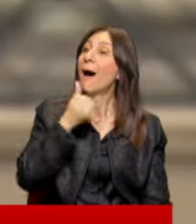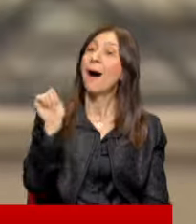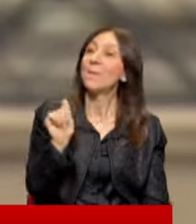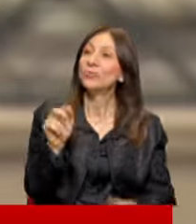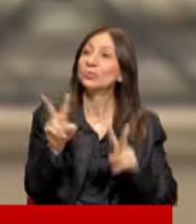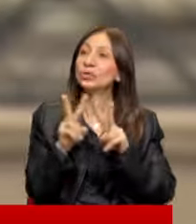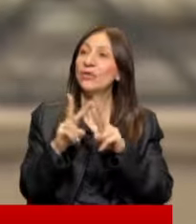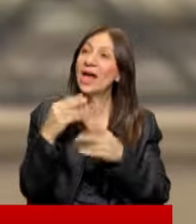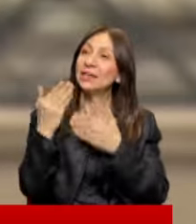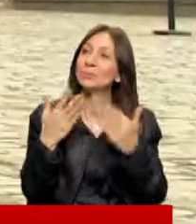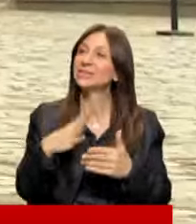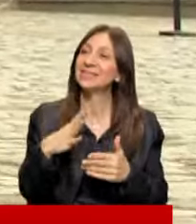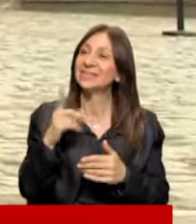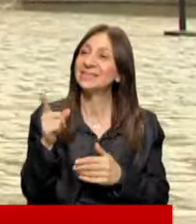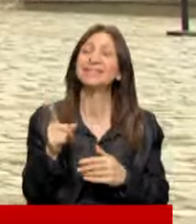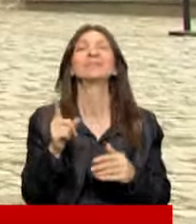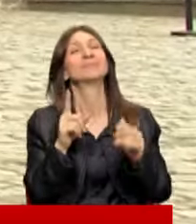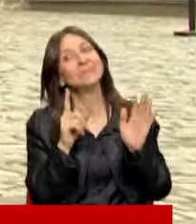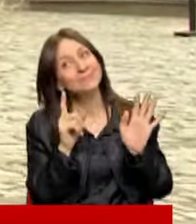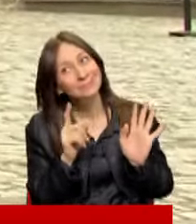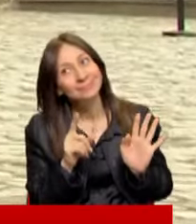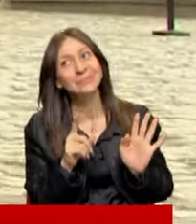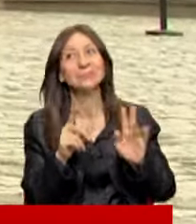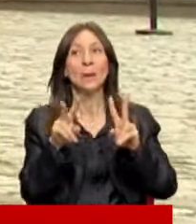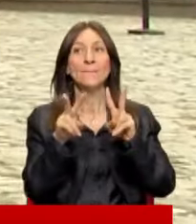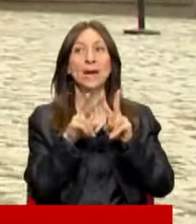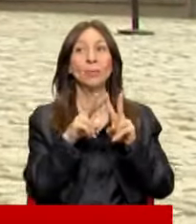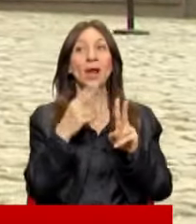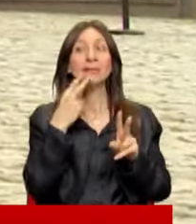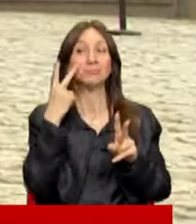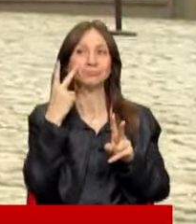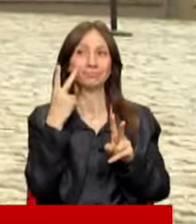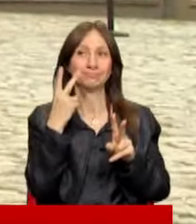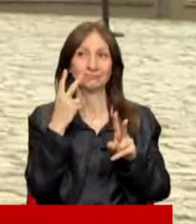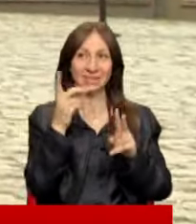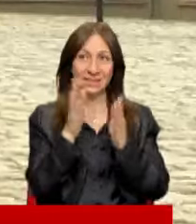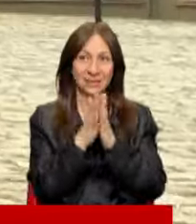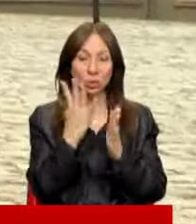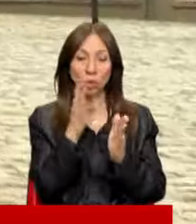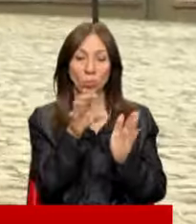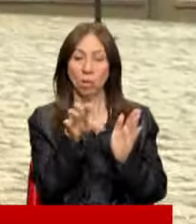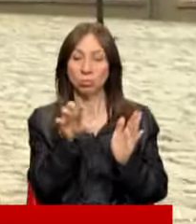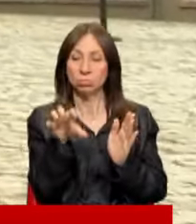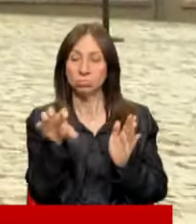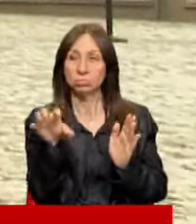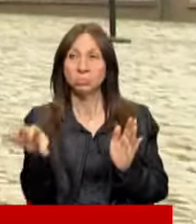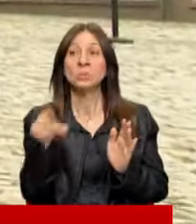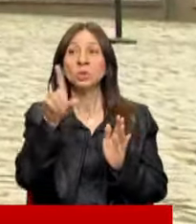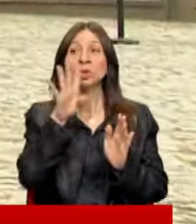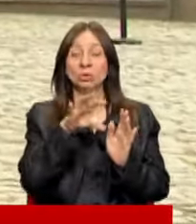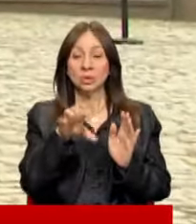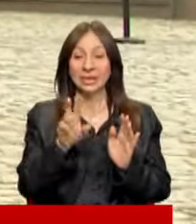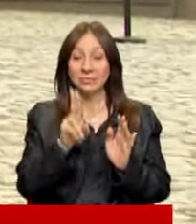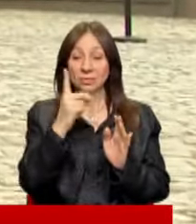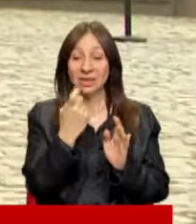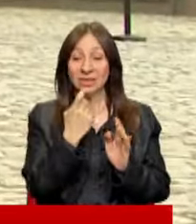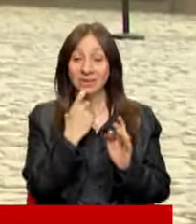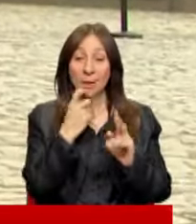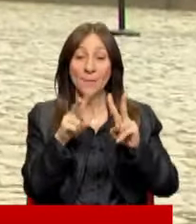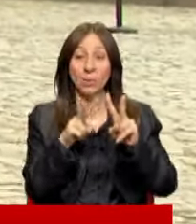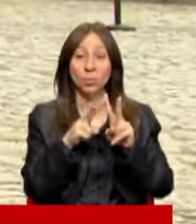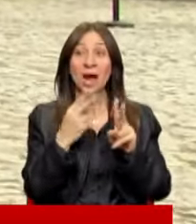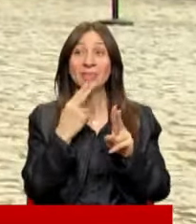Mustafa'yı anlatmak isteseniz. Evet. Şimdi Makbule Hanım kitabı 4 bölümden oluşuyor. Bu 4 bölüm 71 yıllık Makbule